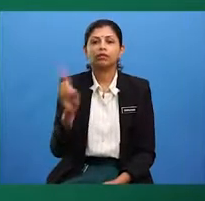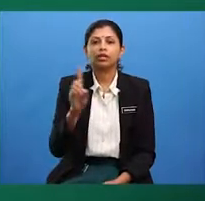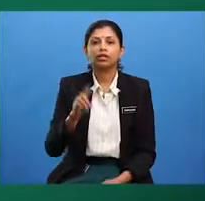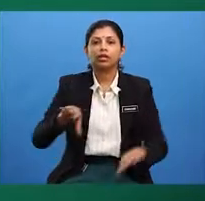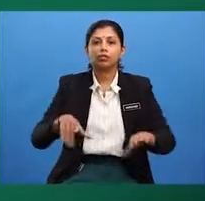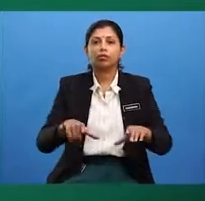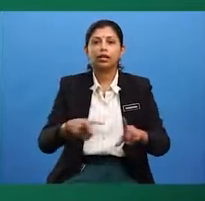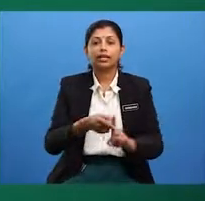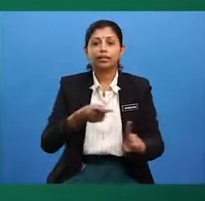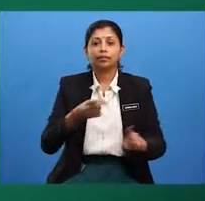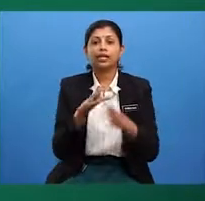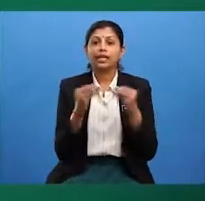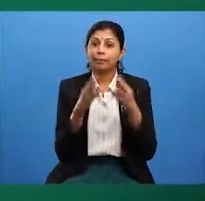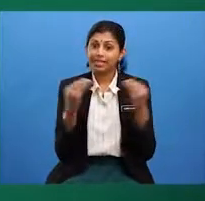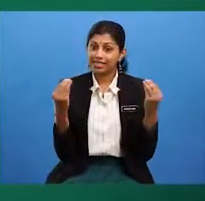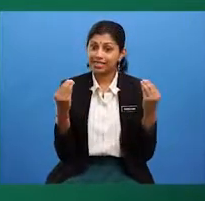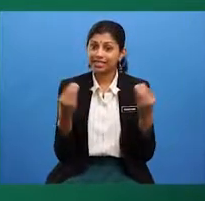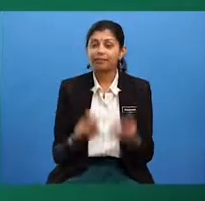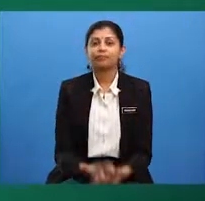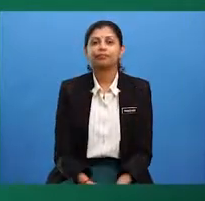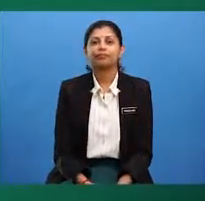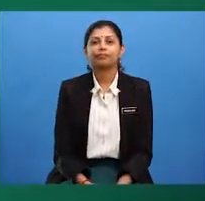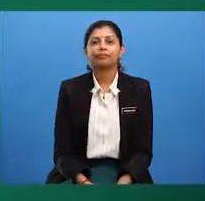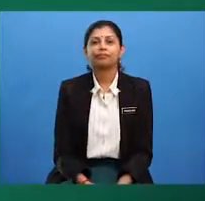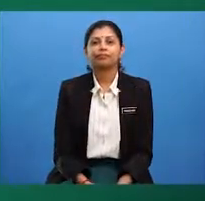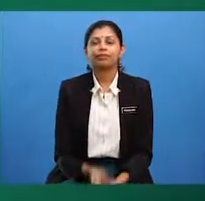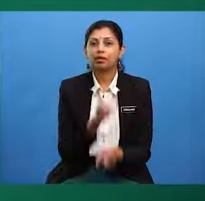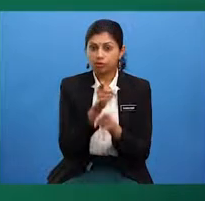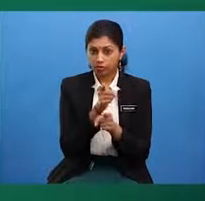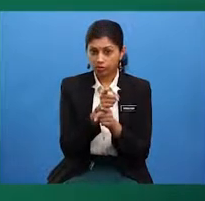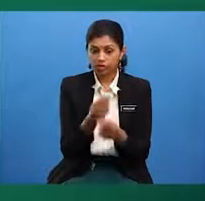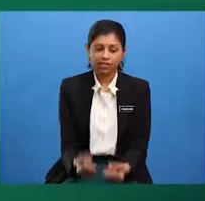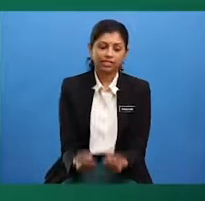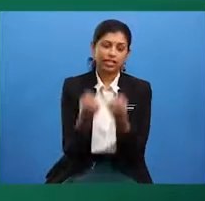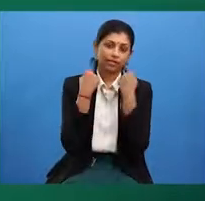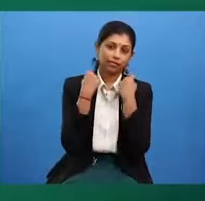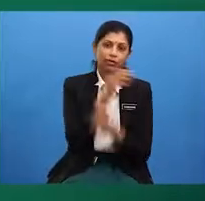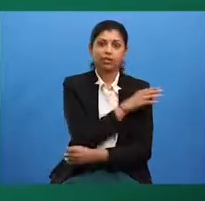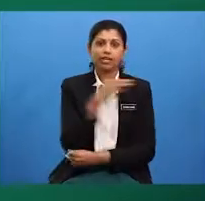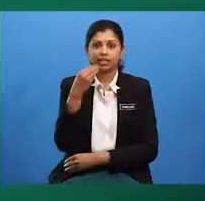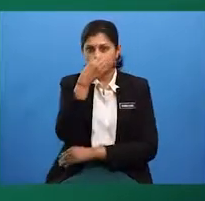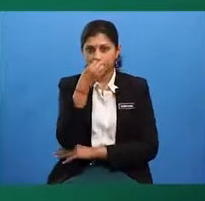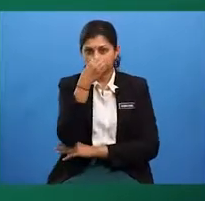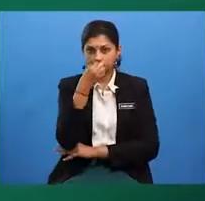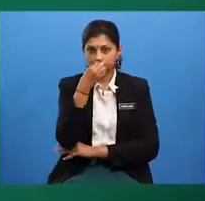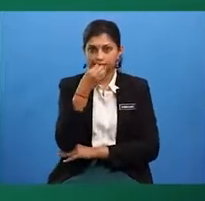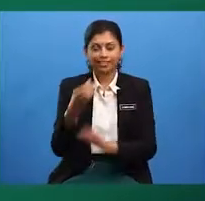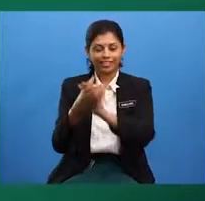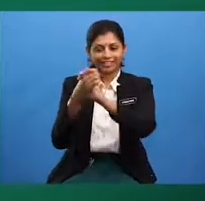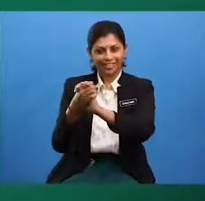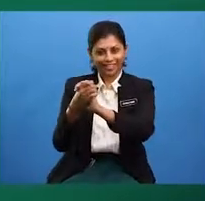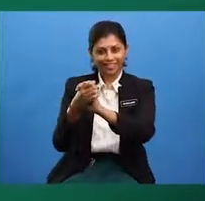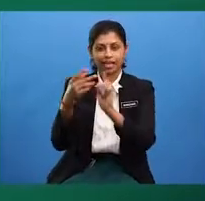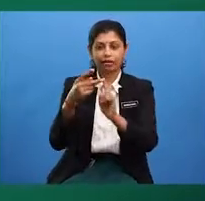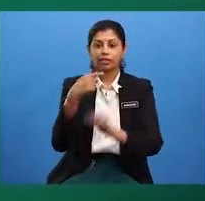yang diperbuat daripada kapas? Betul, selimut dan sapu tangan. Tahniah